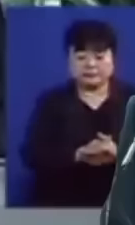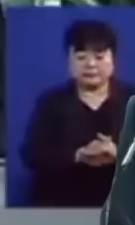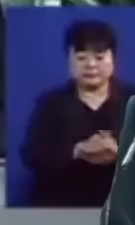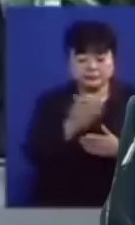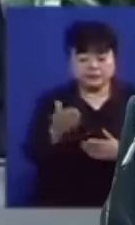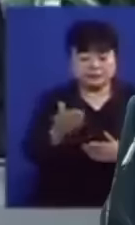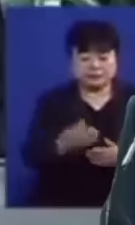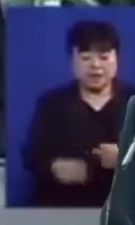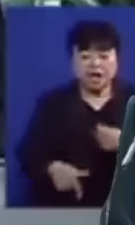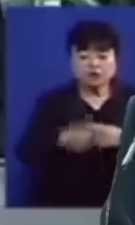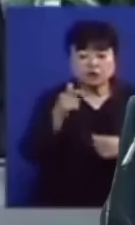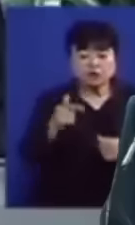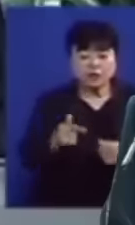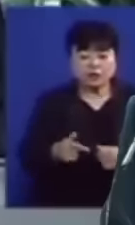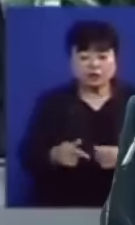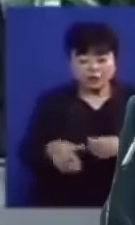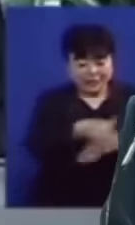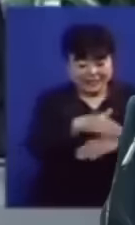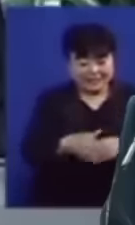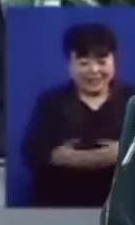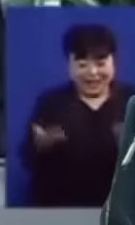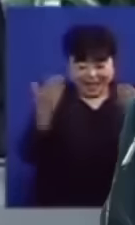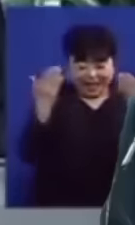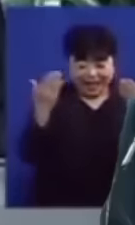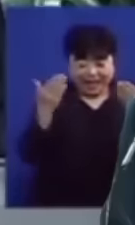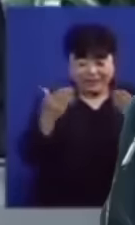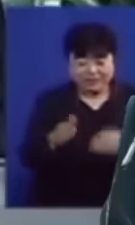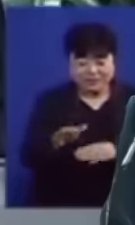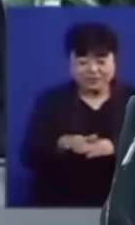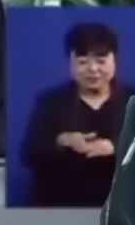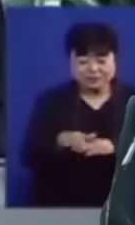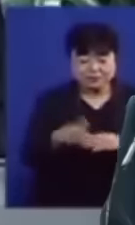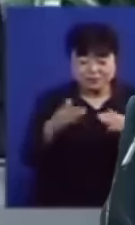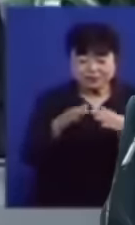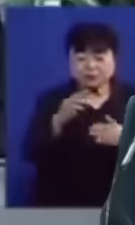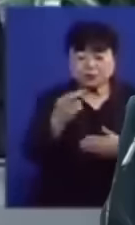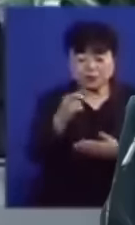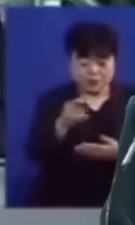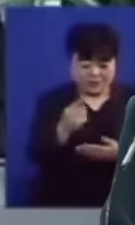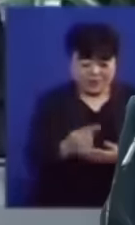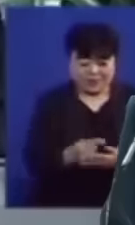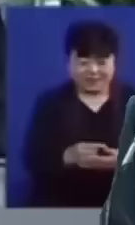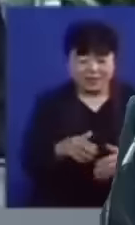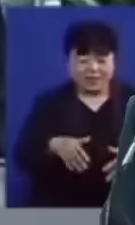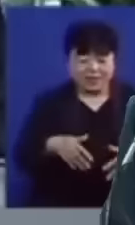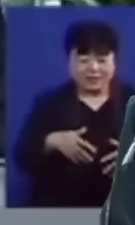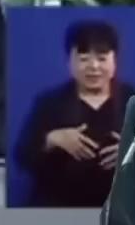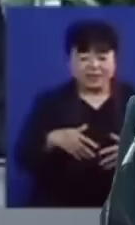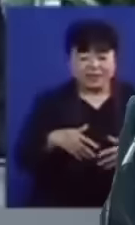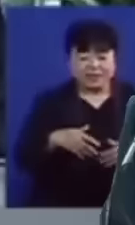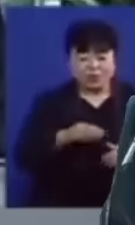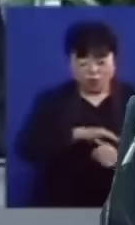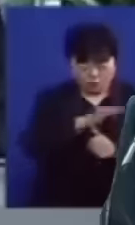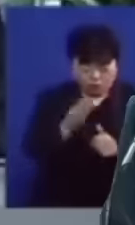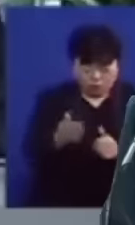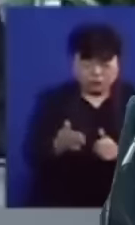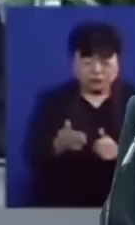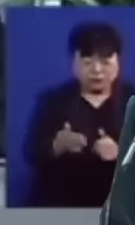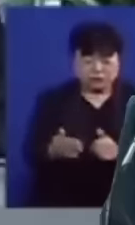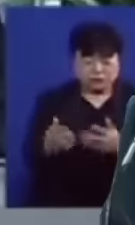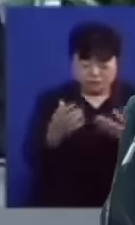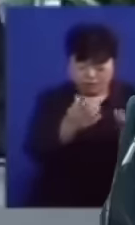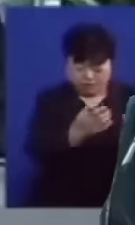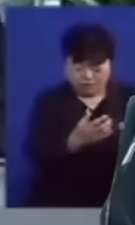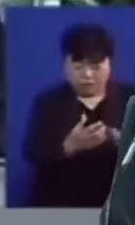제가 초등학교 다닐 때 우리 학교에서 우리 집으로 오면 거기에 남부 공동묘지가 있어서